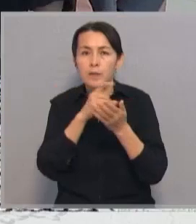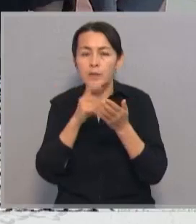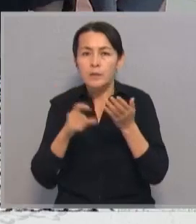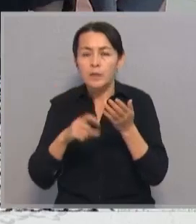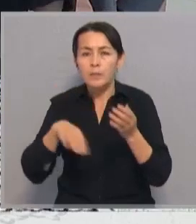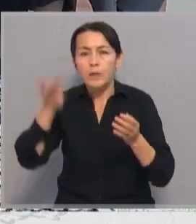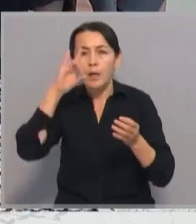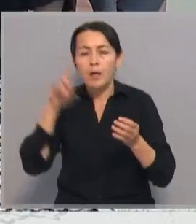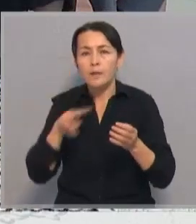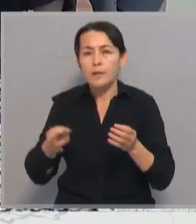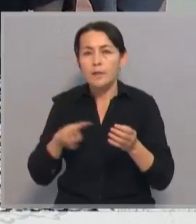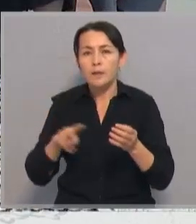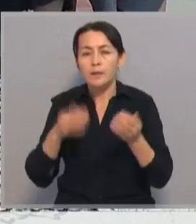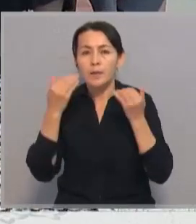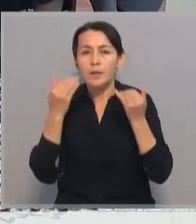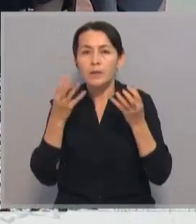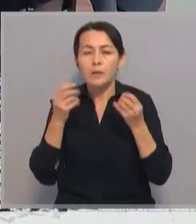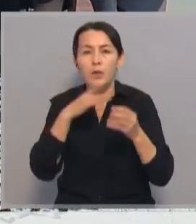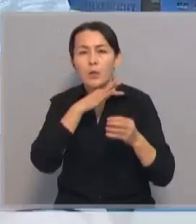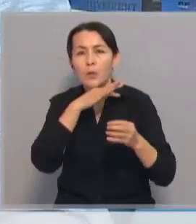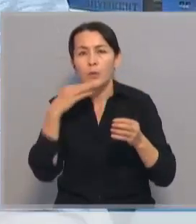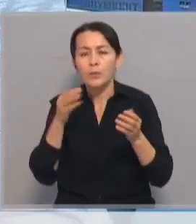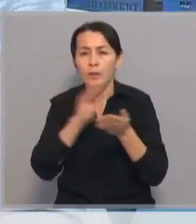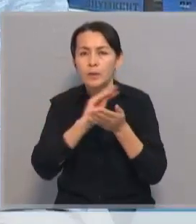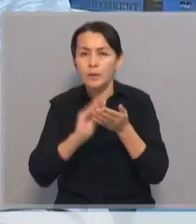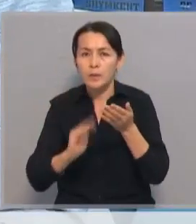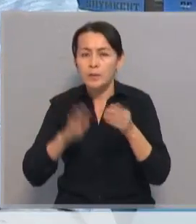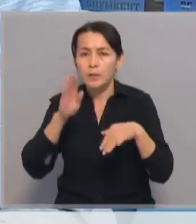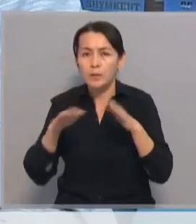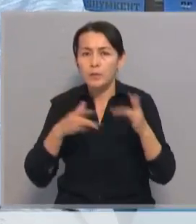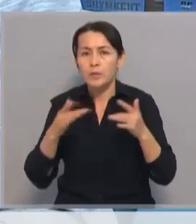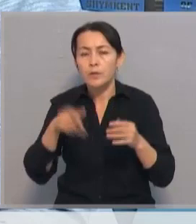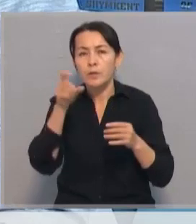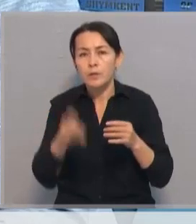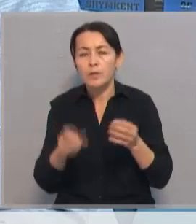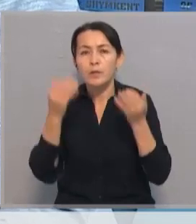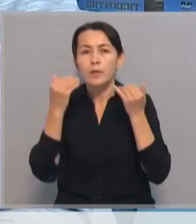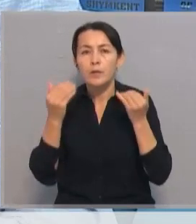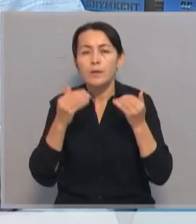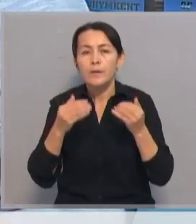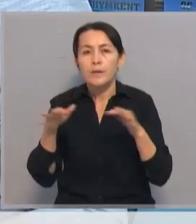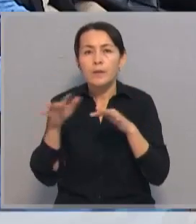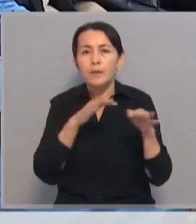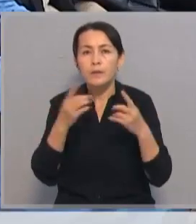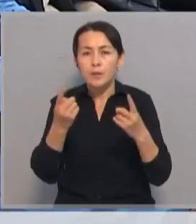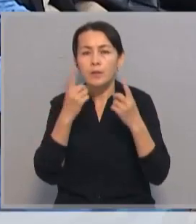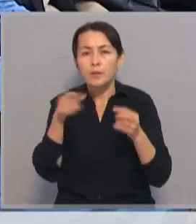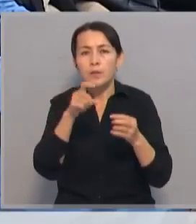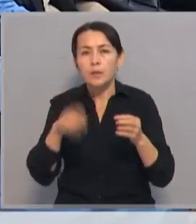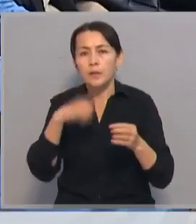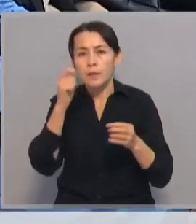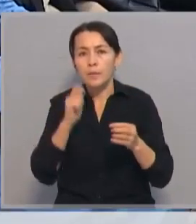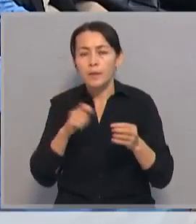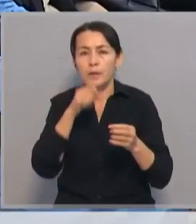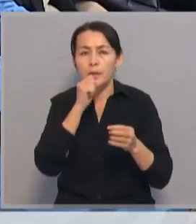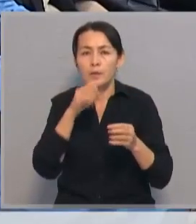қатар қазақ әдебиетіндегі детектив жанрының жолын ашқан қаламы қарымды көрнекті жазушы. Кеш барысында зиялы қауым өкілдері майдангер